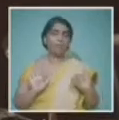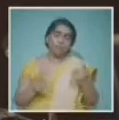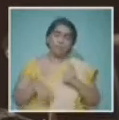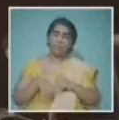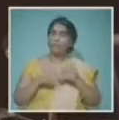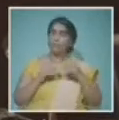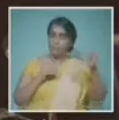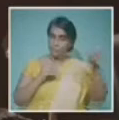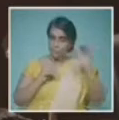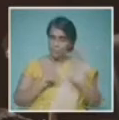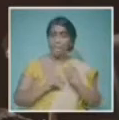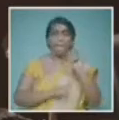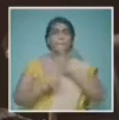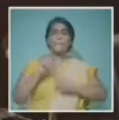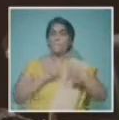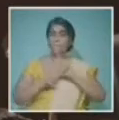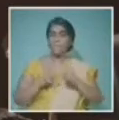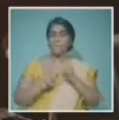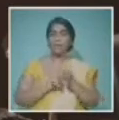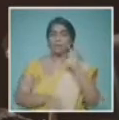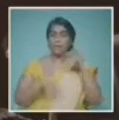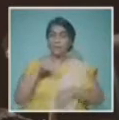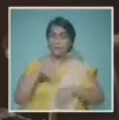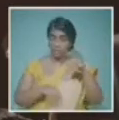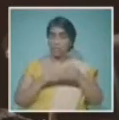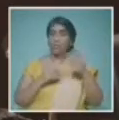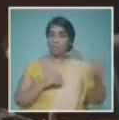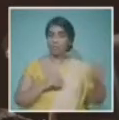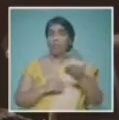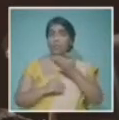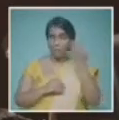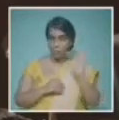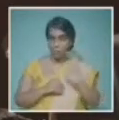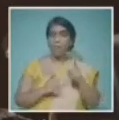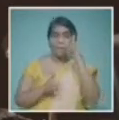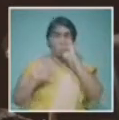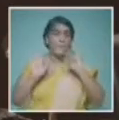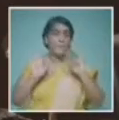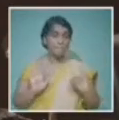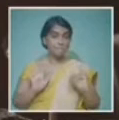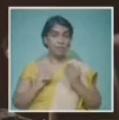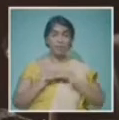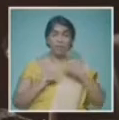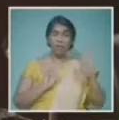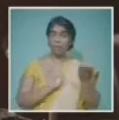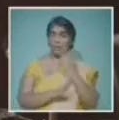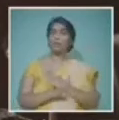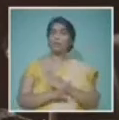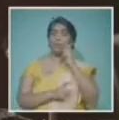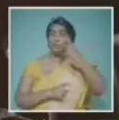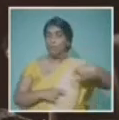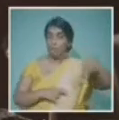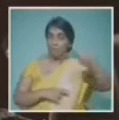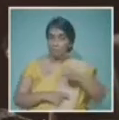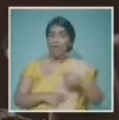කාලයක් තෙක් පාර්ලිමේන්තුවේ ජනාධිපතිවරේ තෝරාපත් කර ගැනීමේ හැකියාව තිබෙනවා. මාස 6ක් ඉක්මවා යන්න කලින් ජනතාව